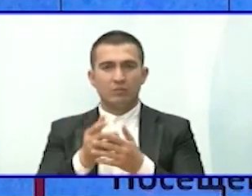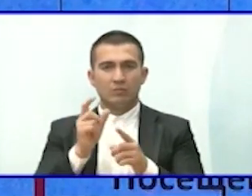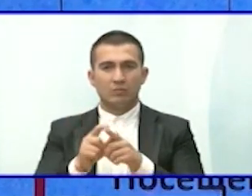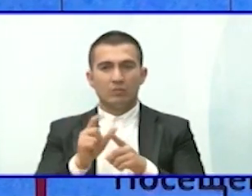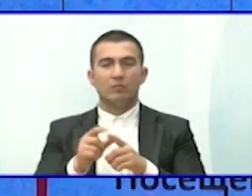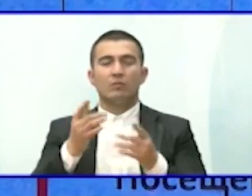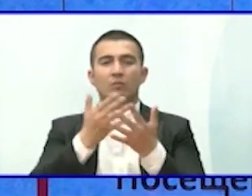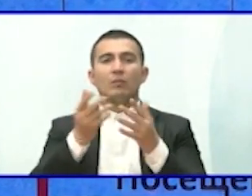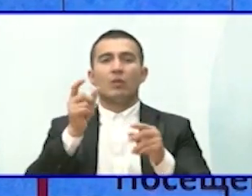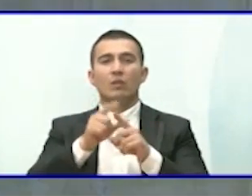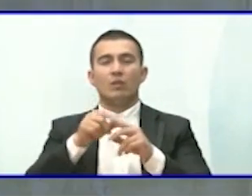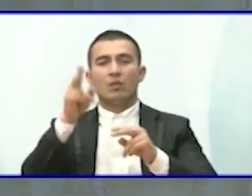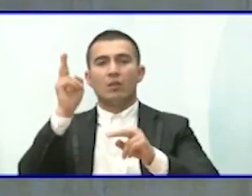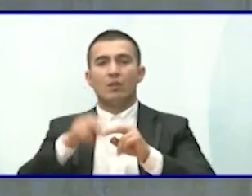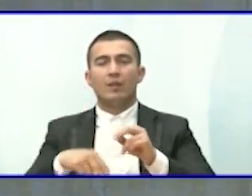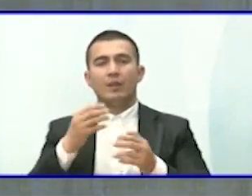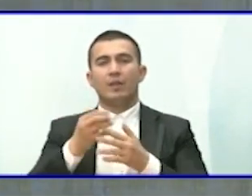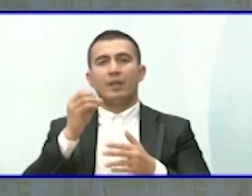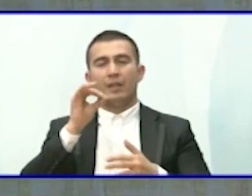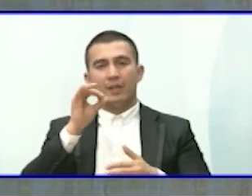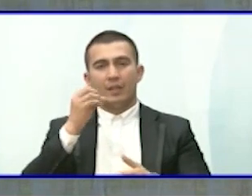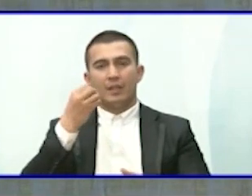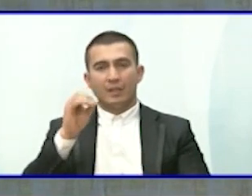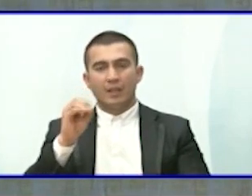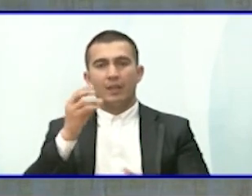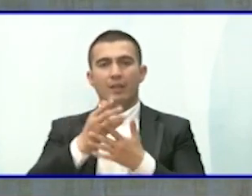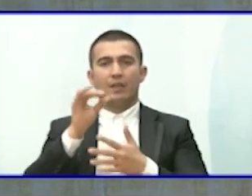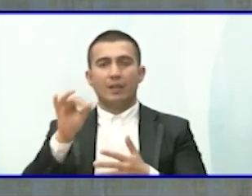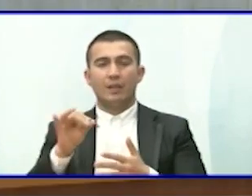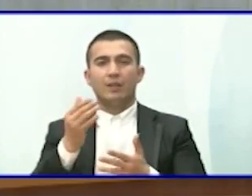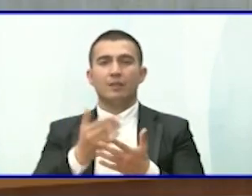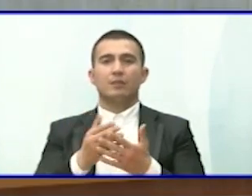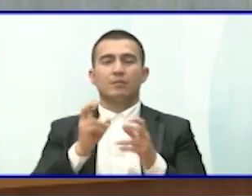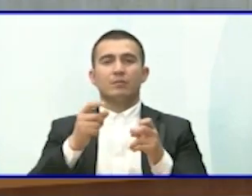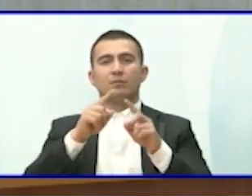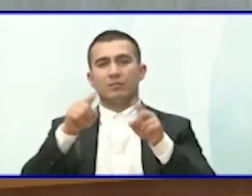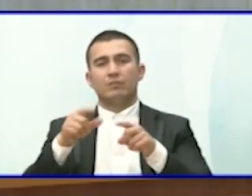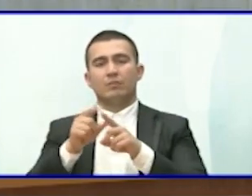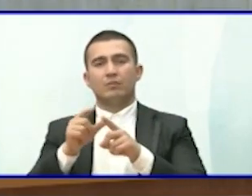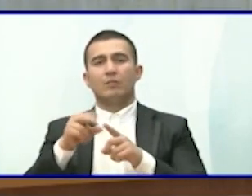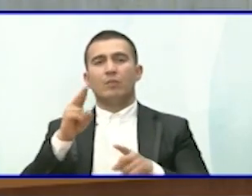имеют окончания ы в предложном падеже а